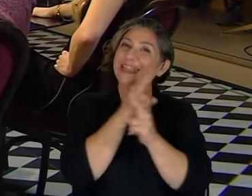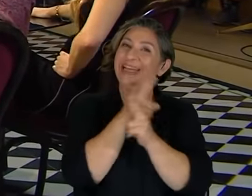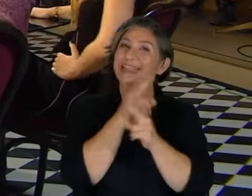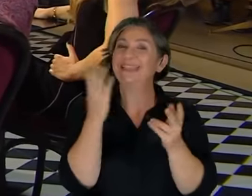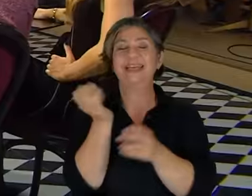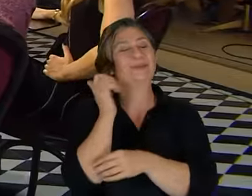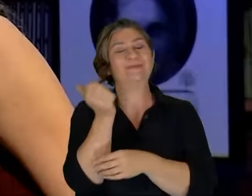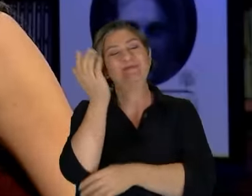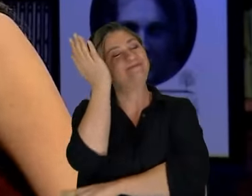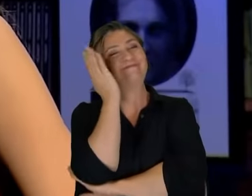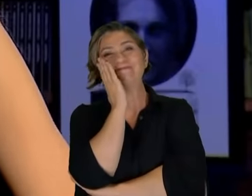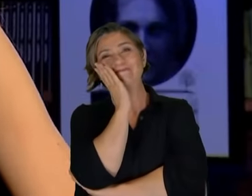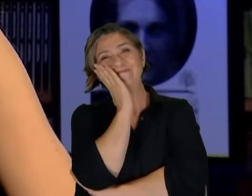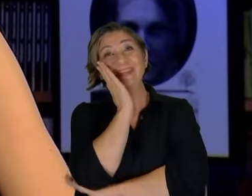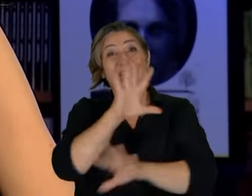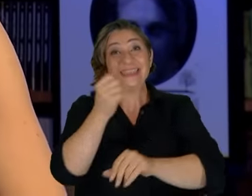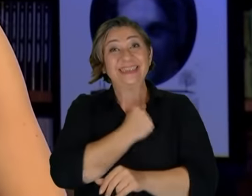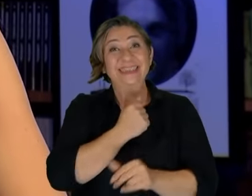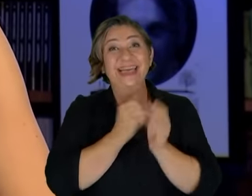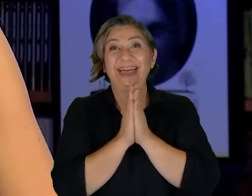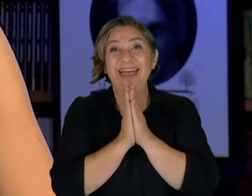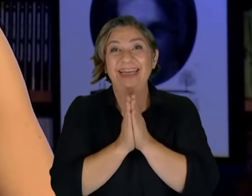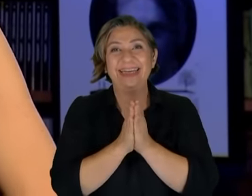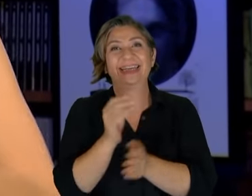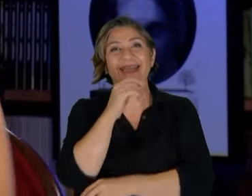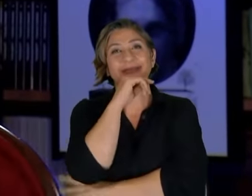gülerdik. Sıktıysam. Böyle